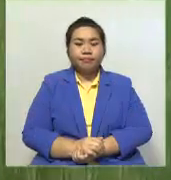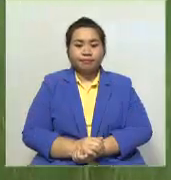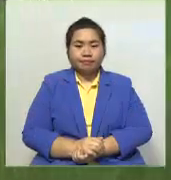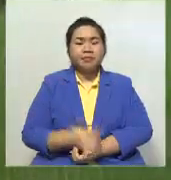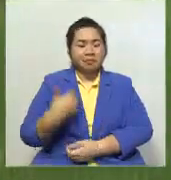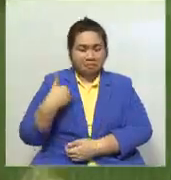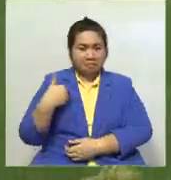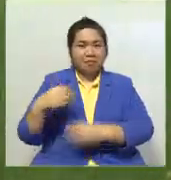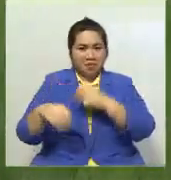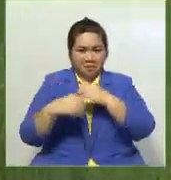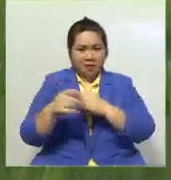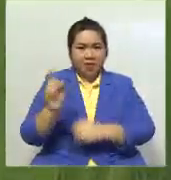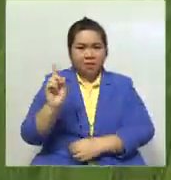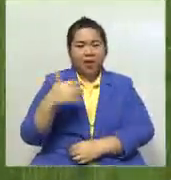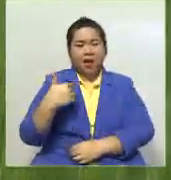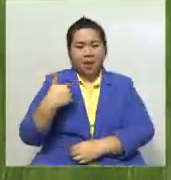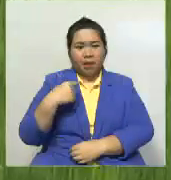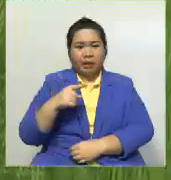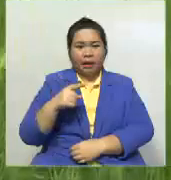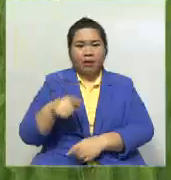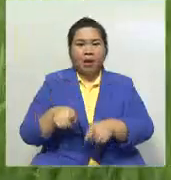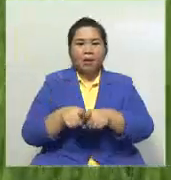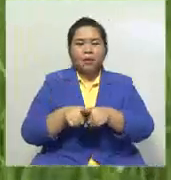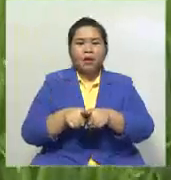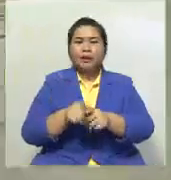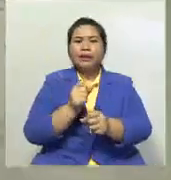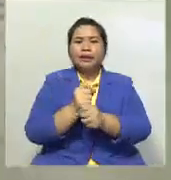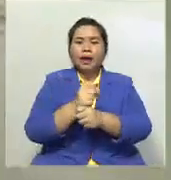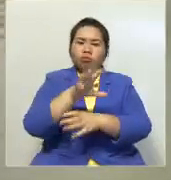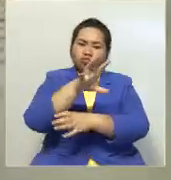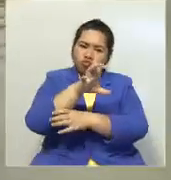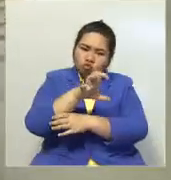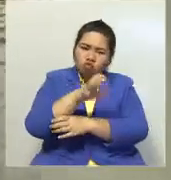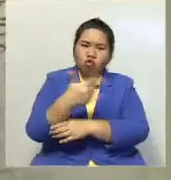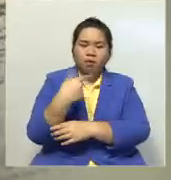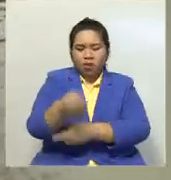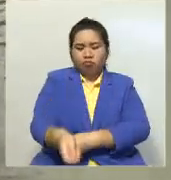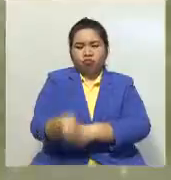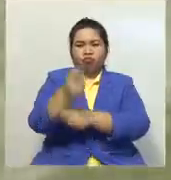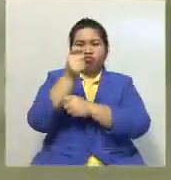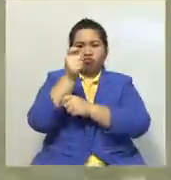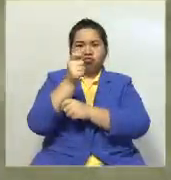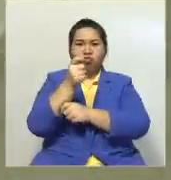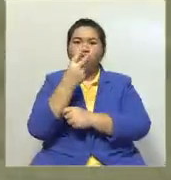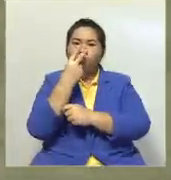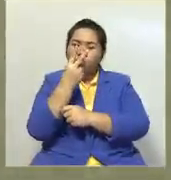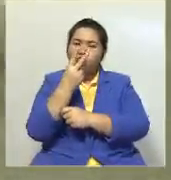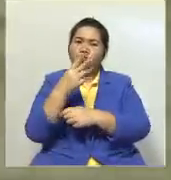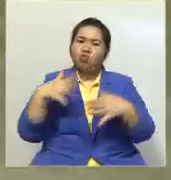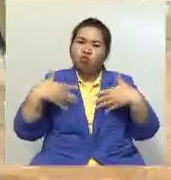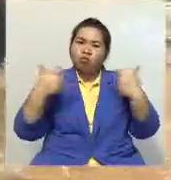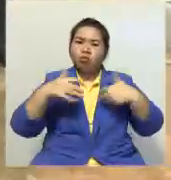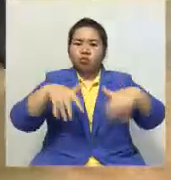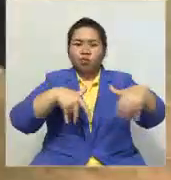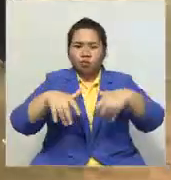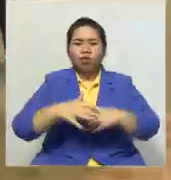ความฟินยังไม่หมดนะคะไปฟินกันต่อด้วยการตึกสะดุ้งยกยอหว่านแหหากุ้งหอยปูปลาสัมผัสวิถีชาวบ้านให้เก๋ไก๋และลึกซึ้งค่ะ